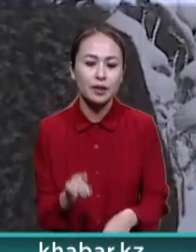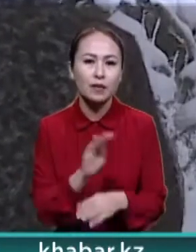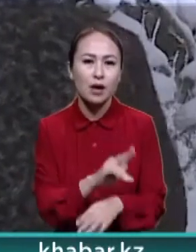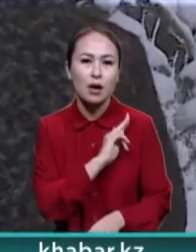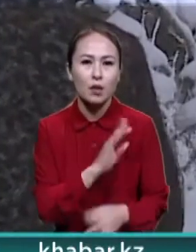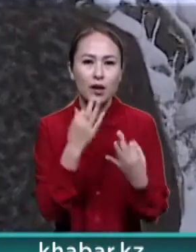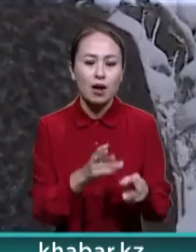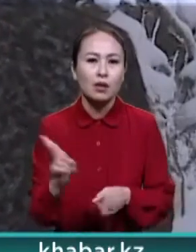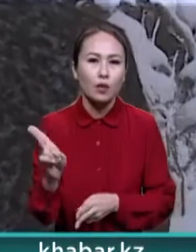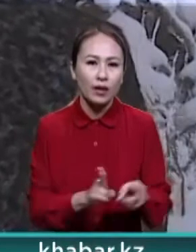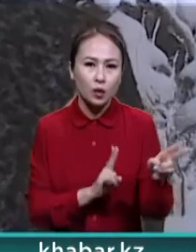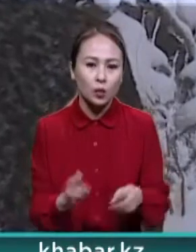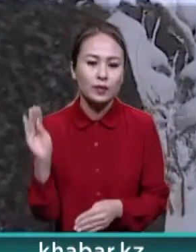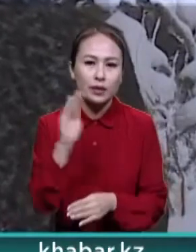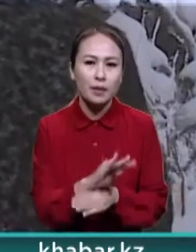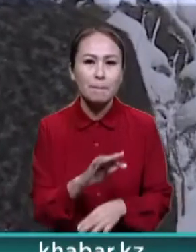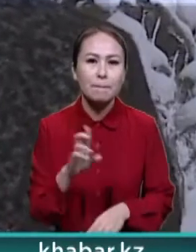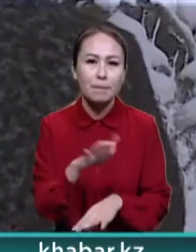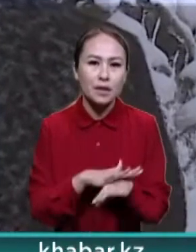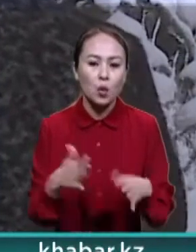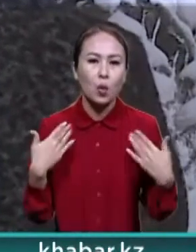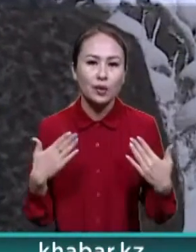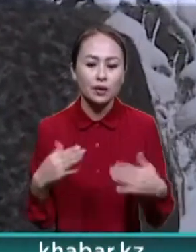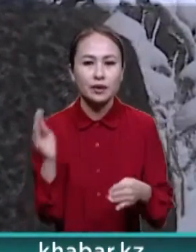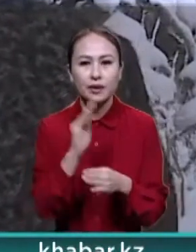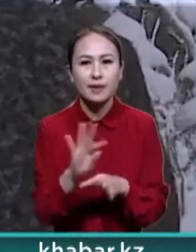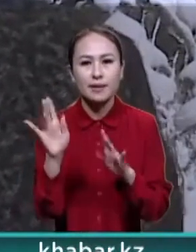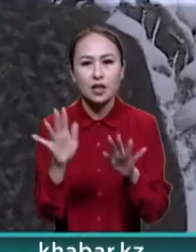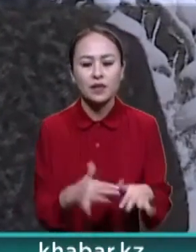работа ледовых катков и баз отдыха с снежными видами спорта.